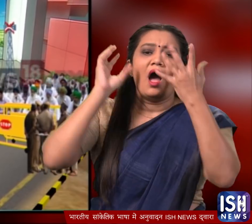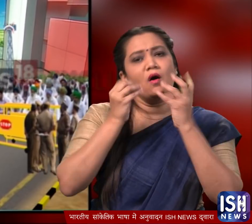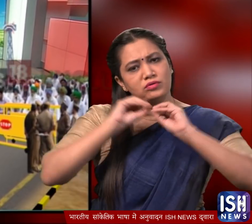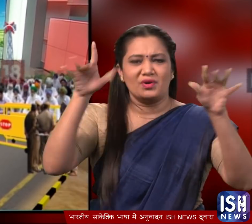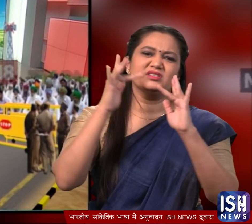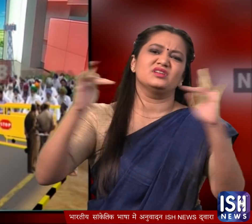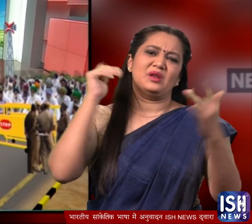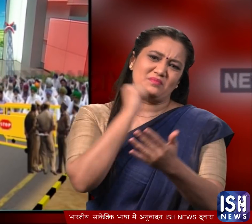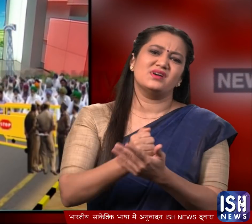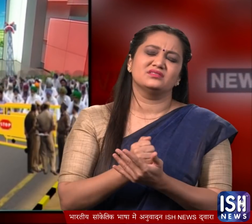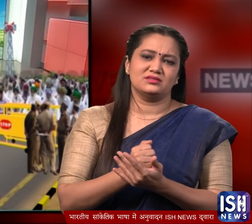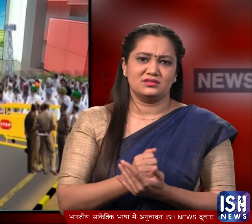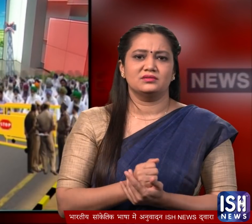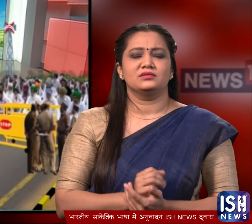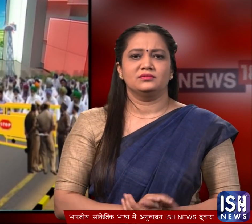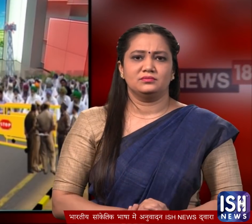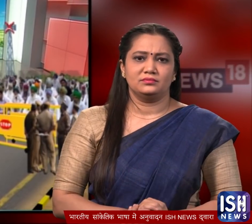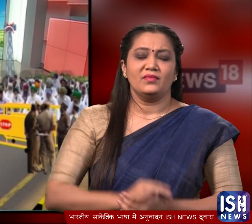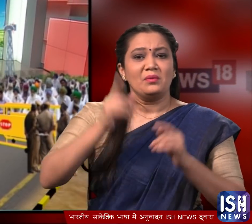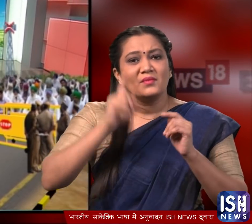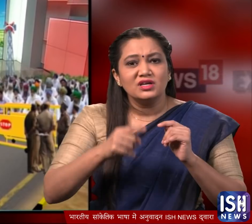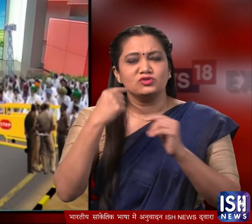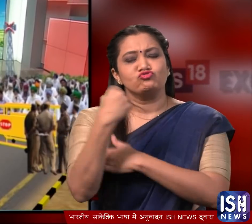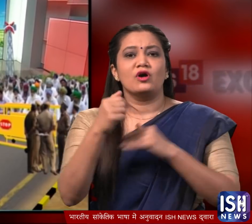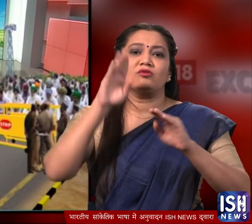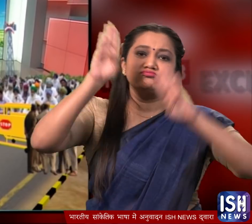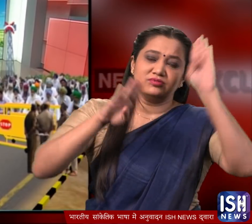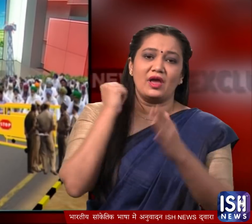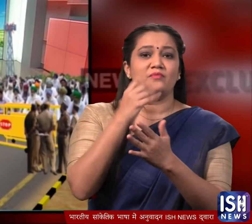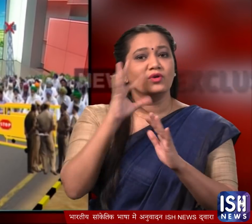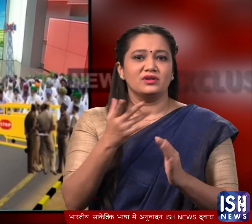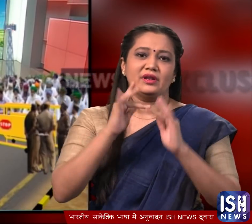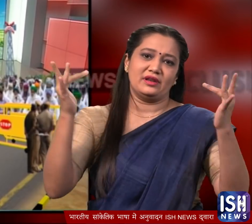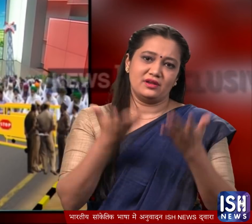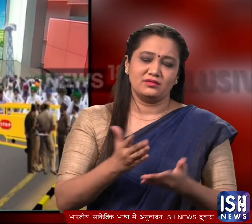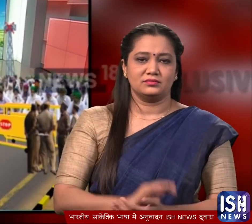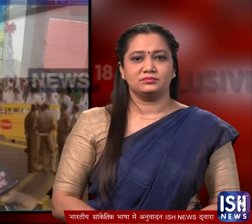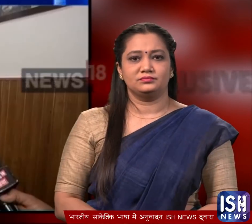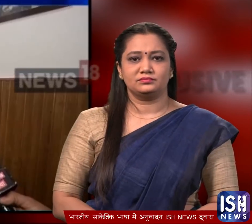तक पहुंचाने के लिए इंटरनेट के एक जरिया है जो कि एक मजबूत लोकतंत्र का हिस्सा है।